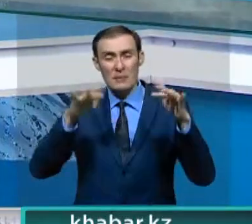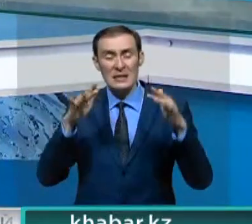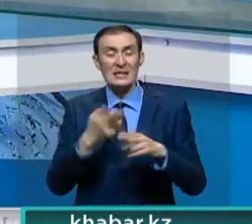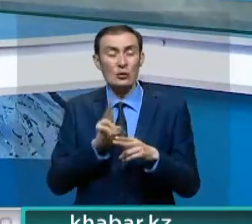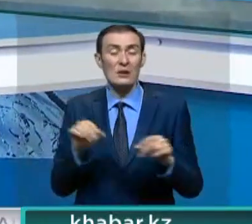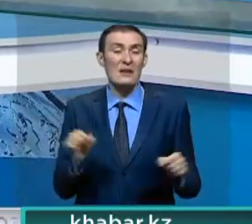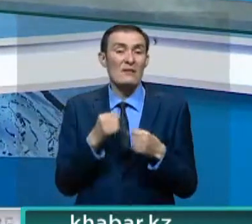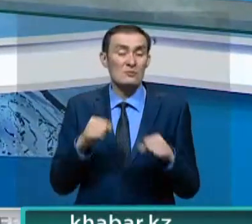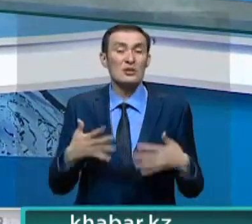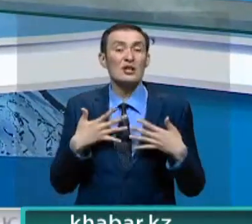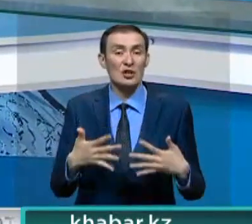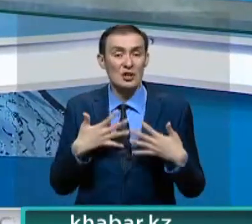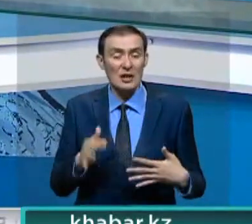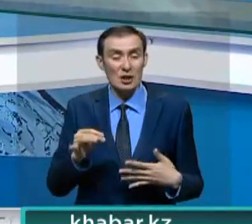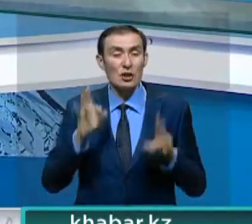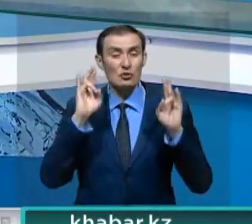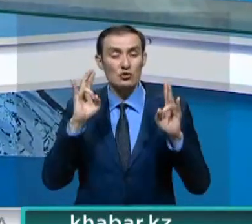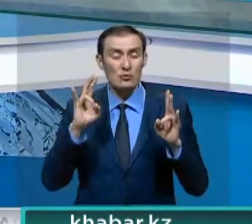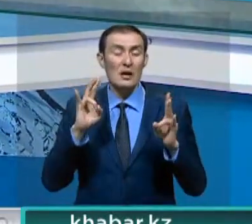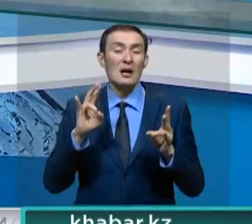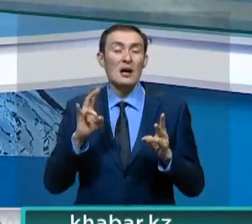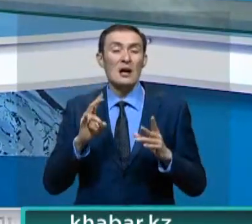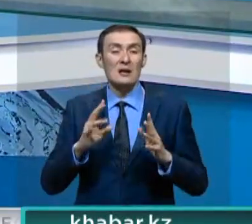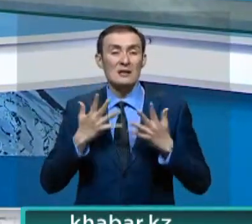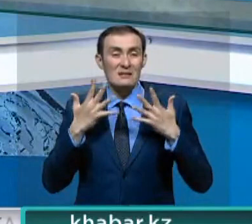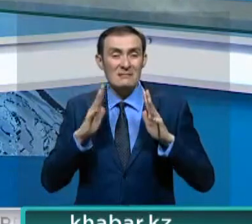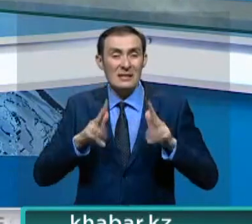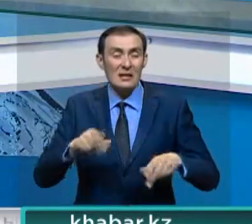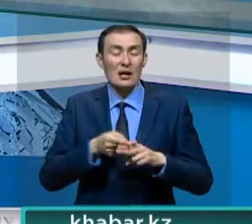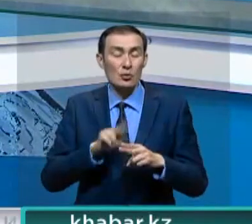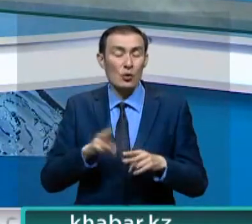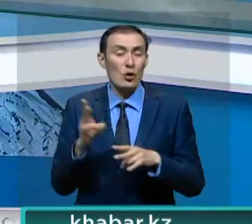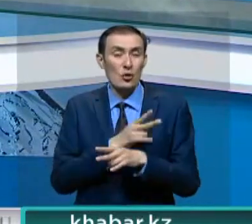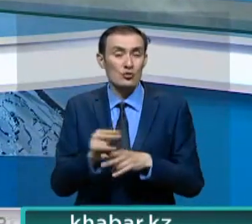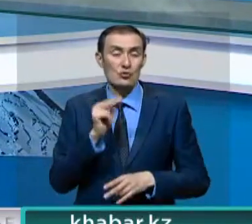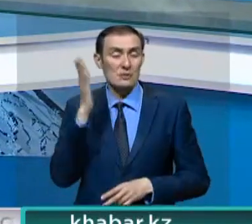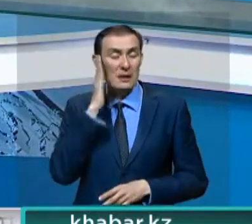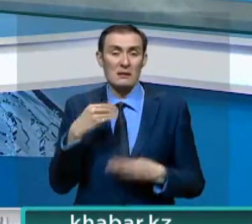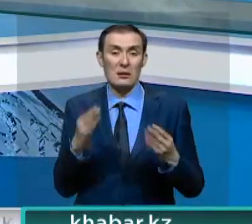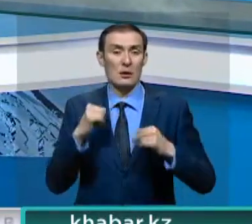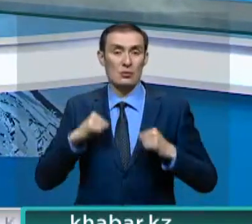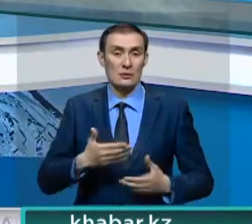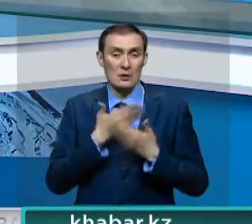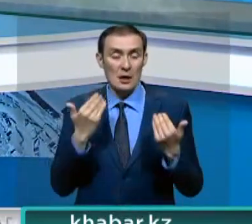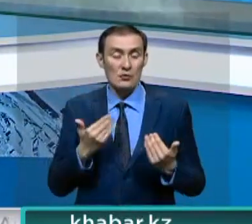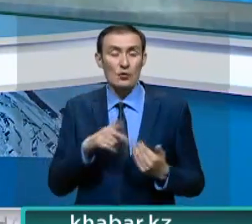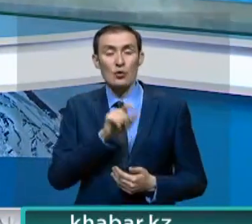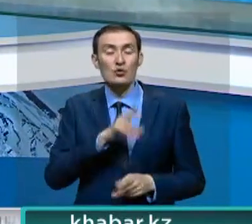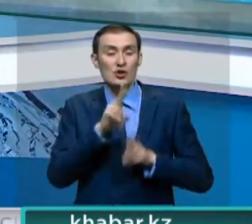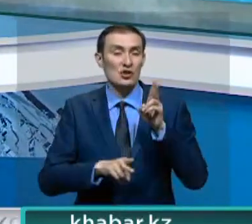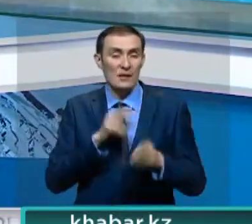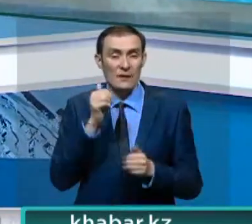которой невозможно дышать, и на шум дробильной техники, не дающий спать по ночам. Акжарцы утверждают, что они обращались во